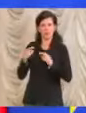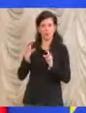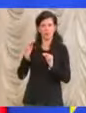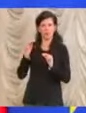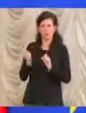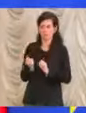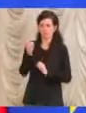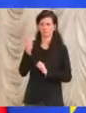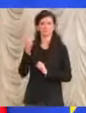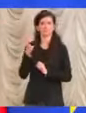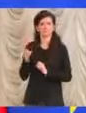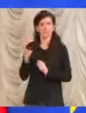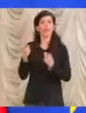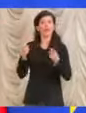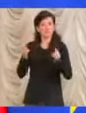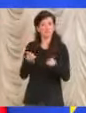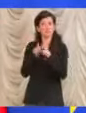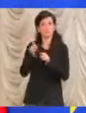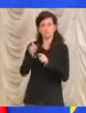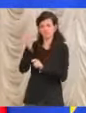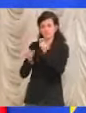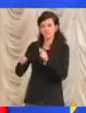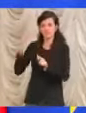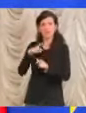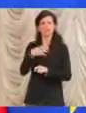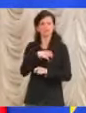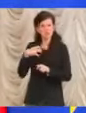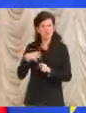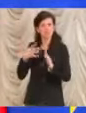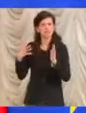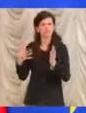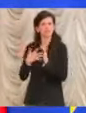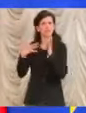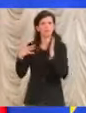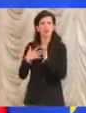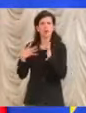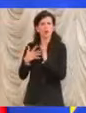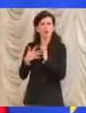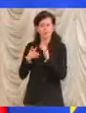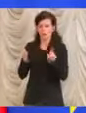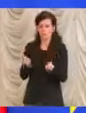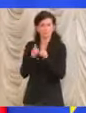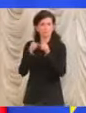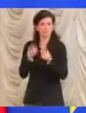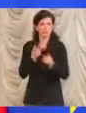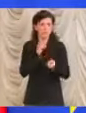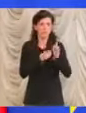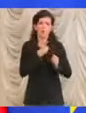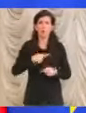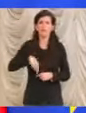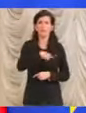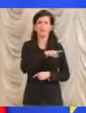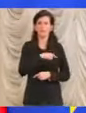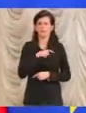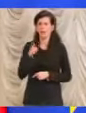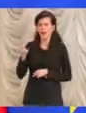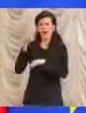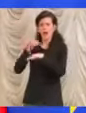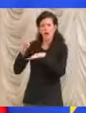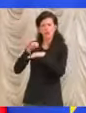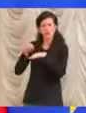hanno una qualche difficoltà ad aggiornare continuamente le loro informazioni